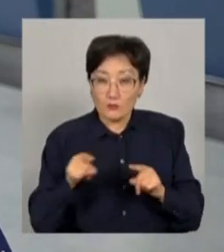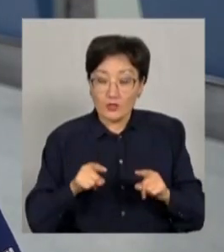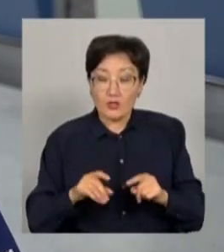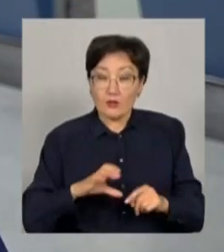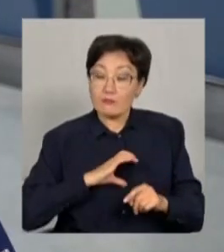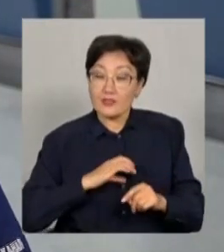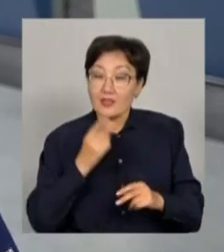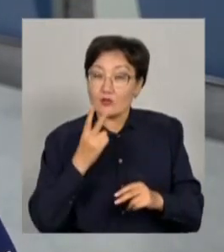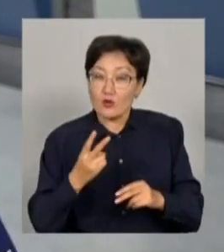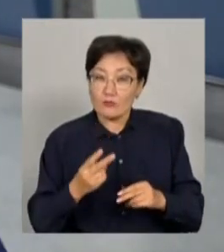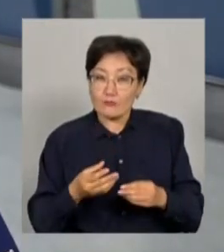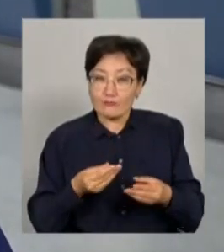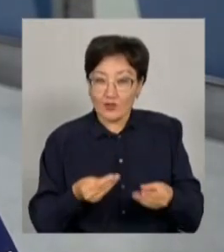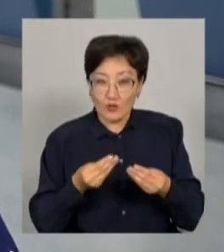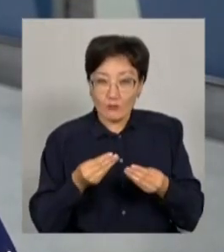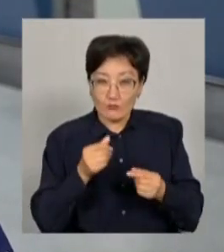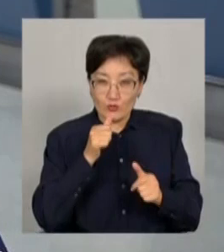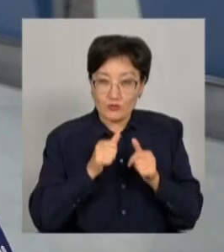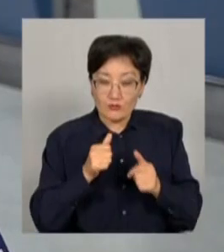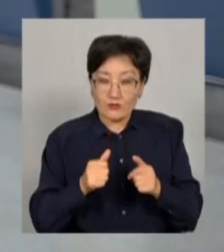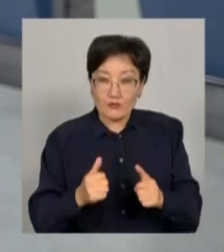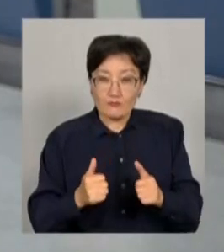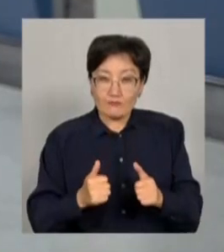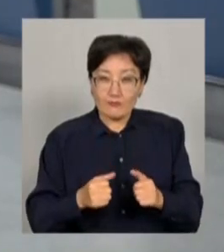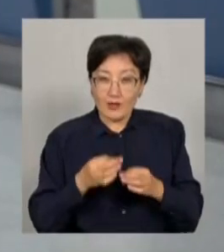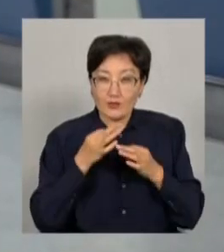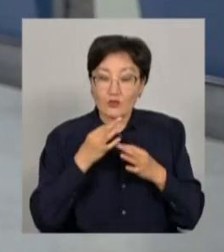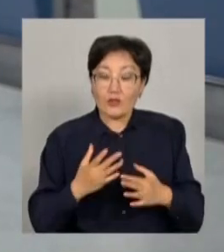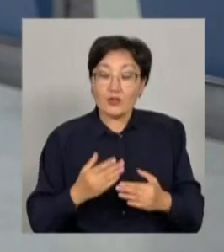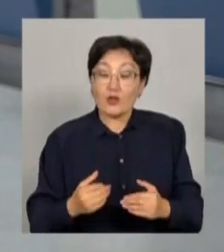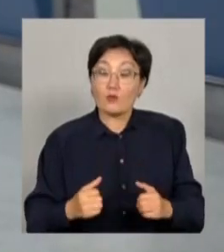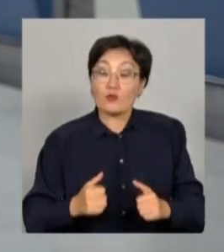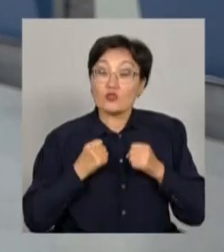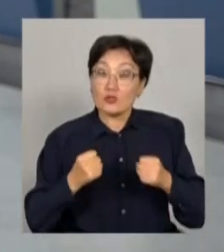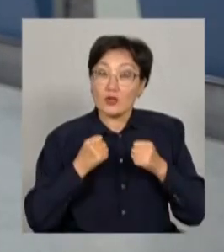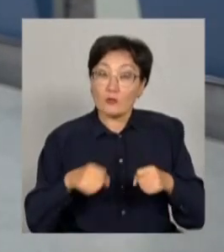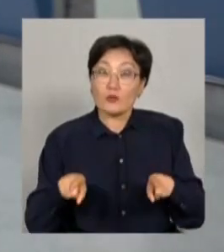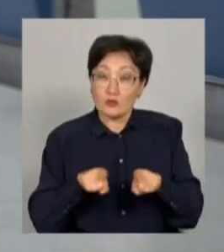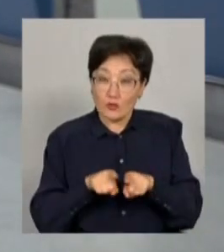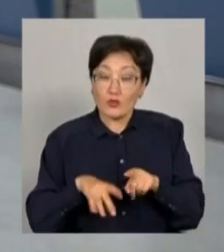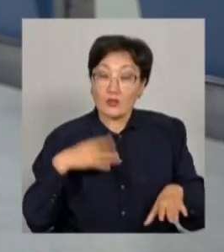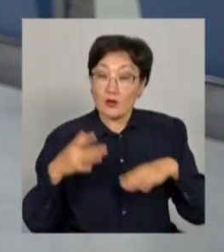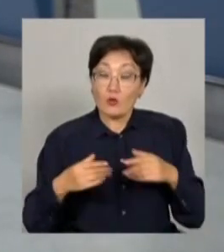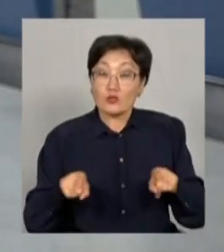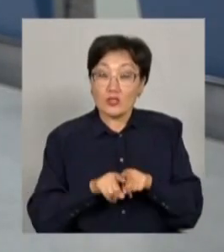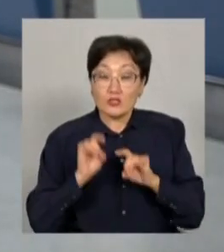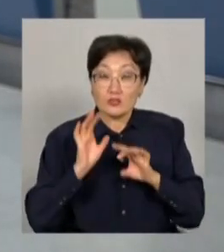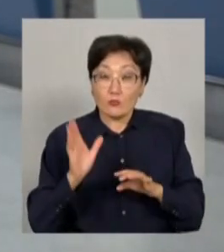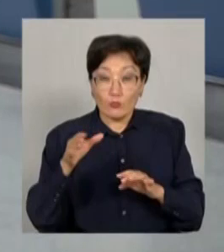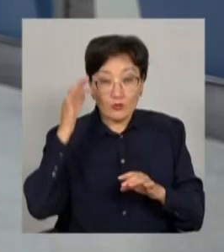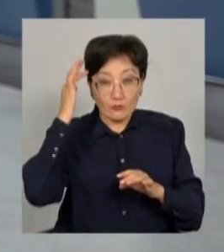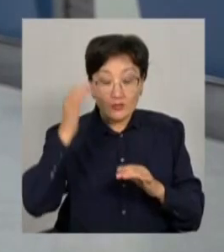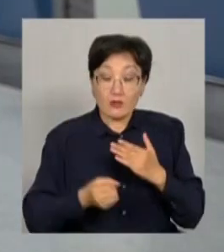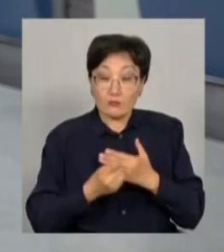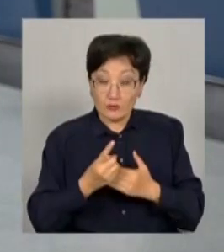медальді көріп, медаль қолыма ұстап, бұл маған үлкен мотивацияны берді. Осы спортты ары-қарай қолдауға, жалғастыруға.